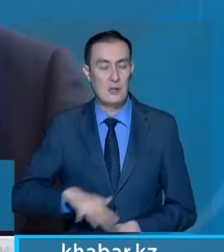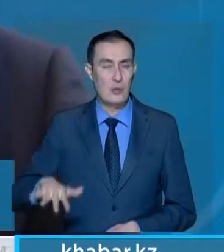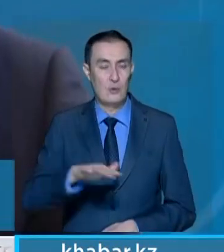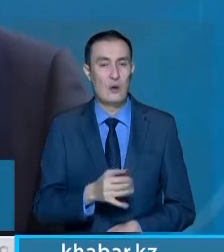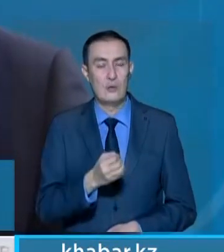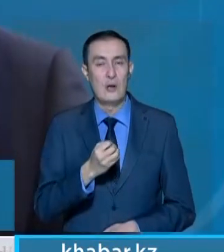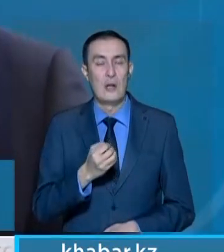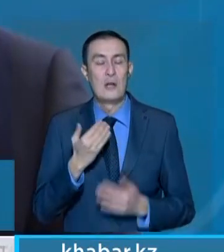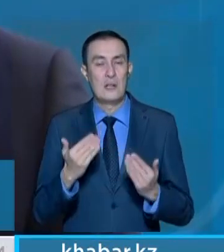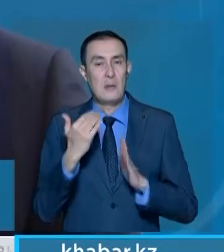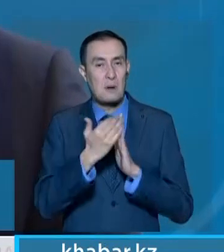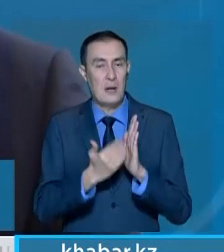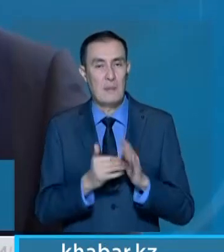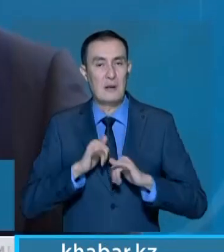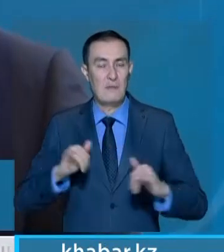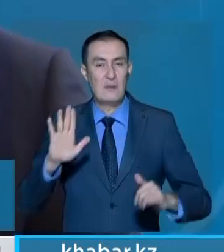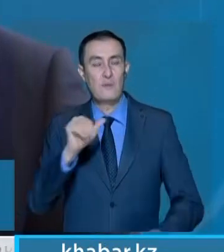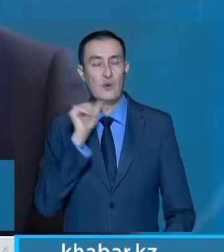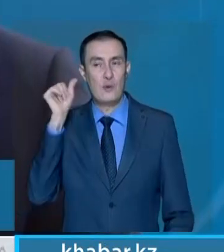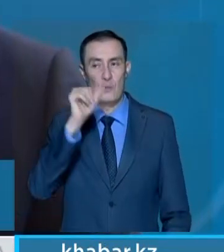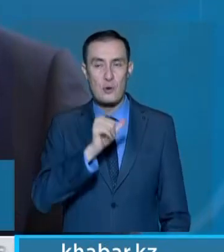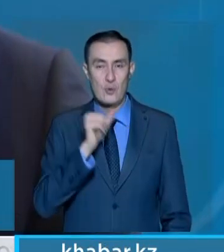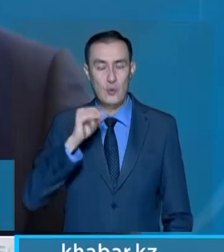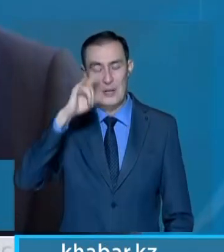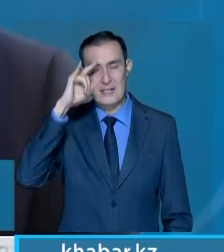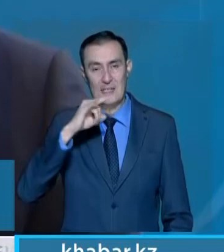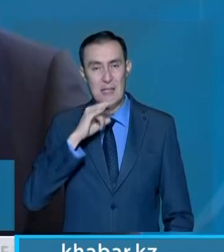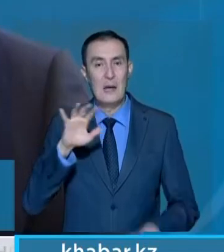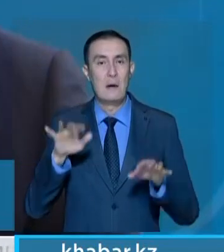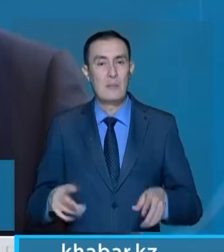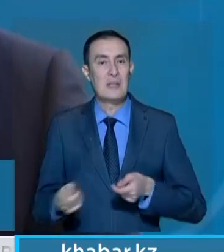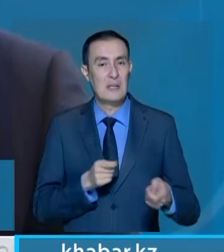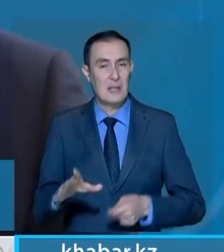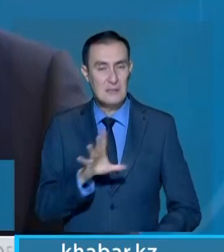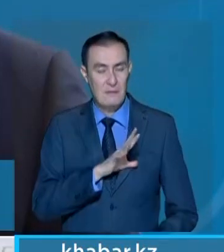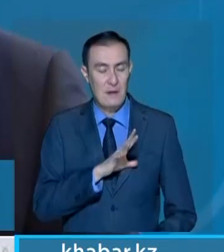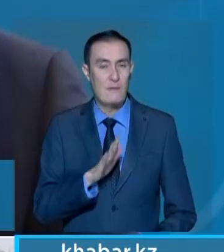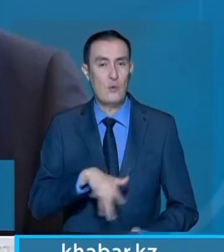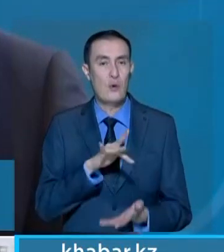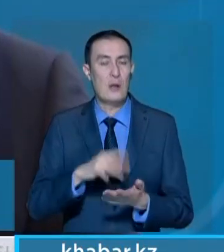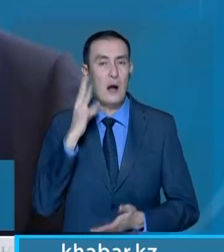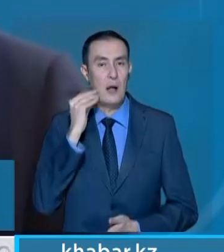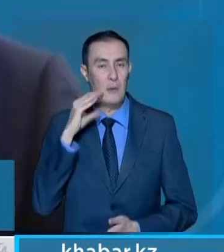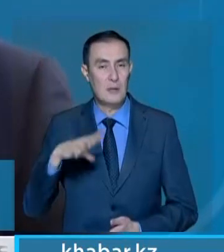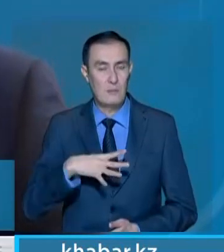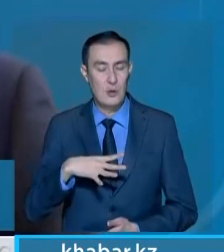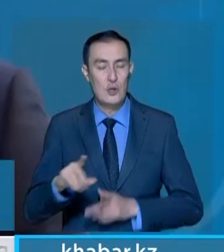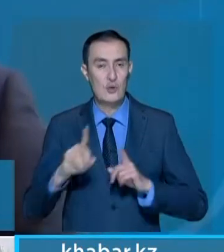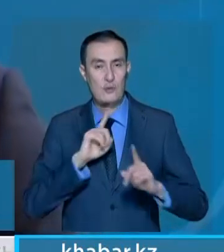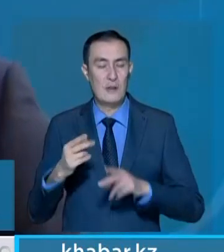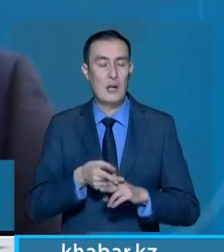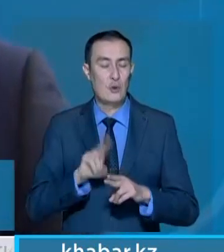хорошо развилась, и в прошлом году Казахстан председательствовал. В городе Алматы проходил координирующий совет, на